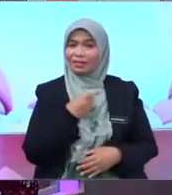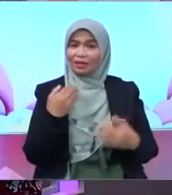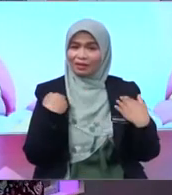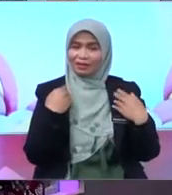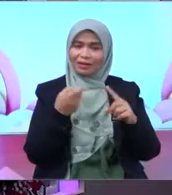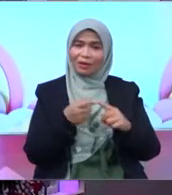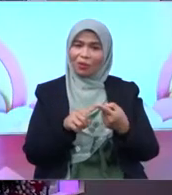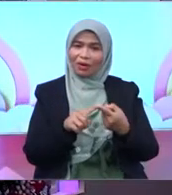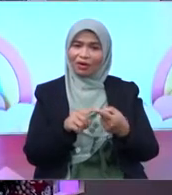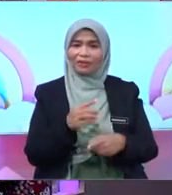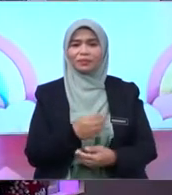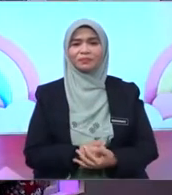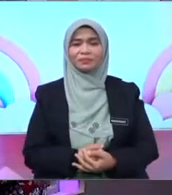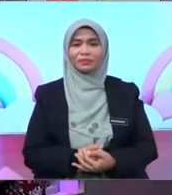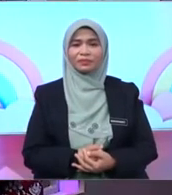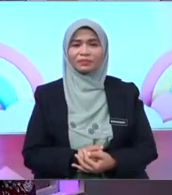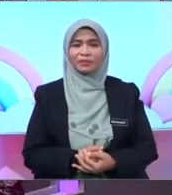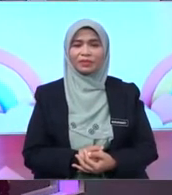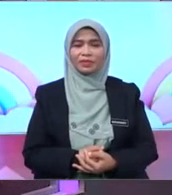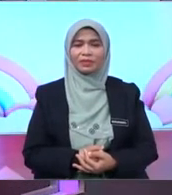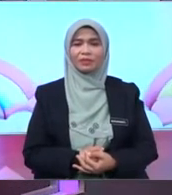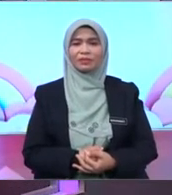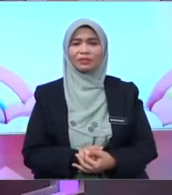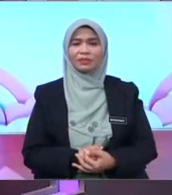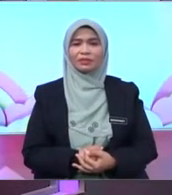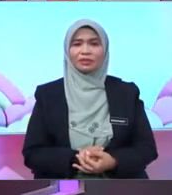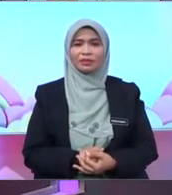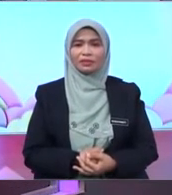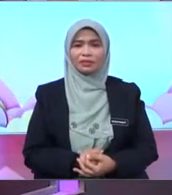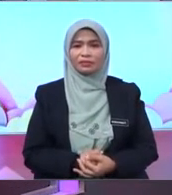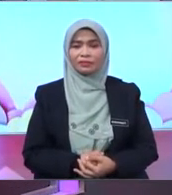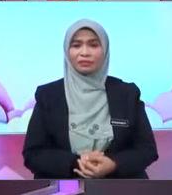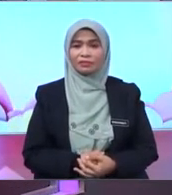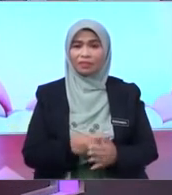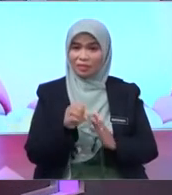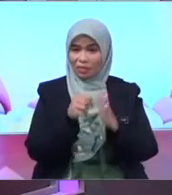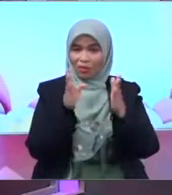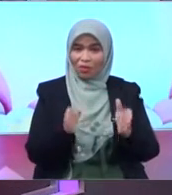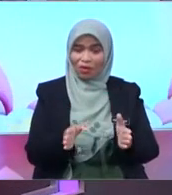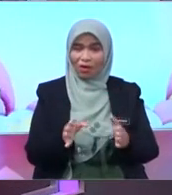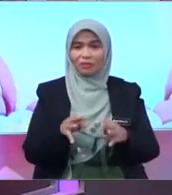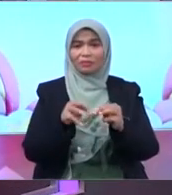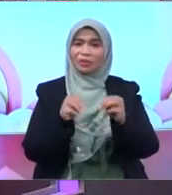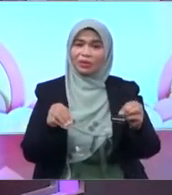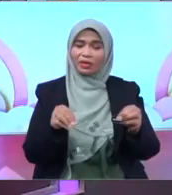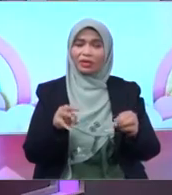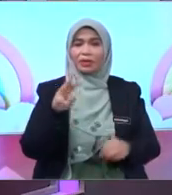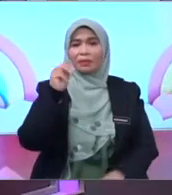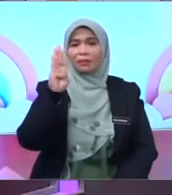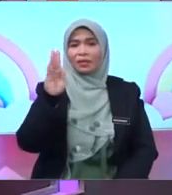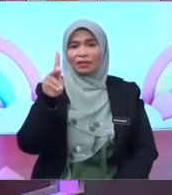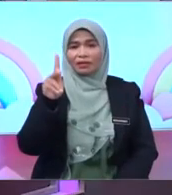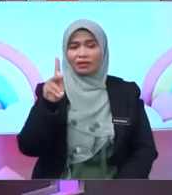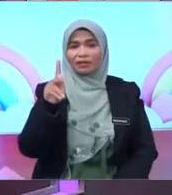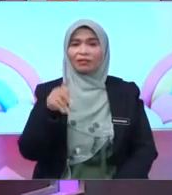Oke ini kita tengok situasi di minep seorang murid berkeperluan khas yang menaiki